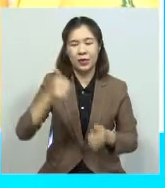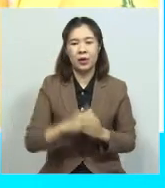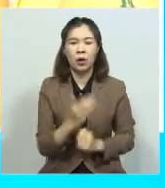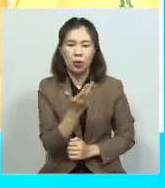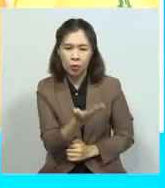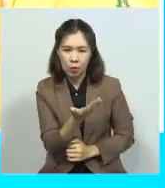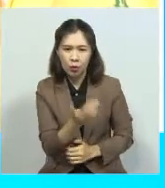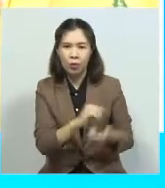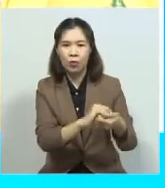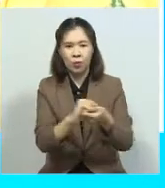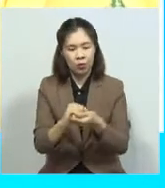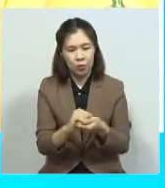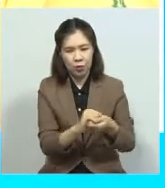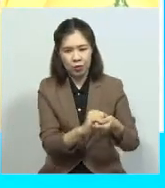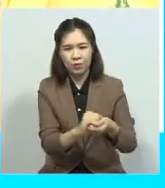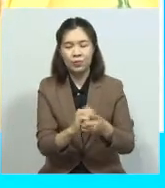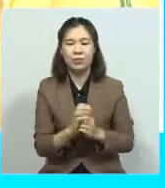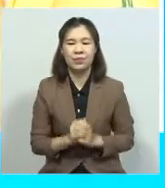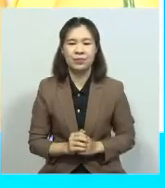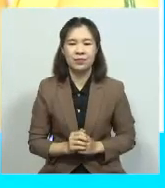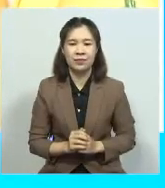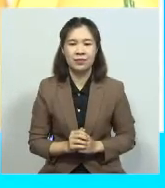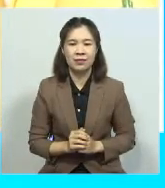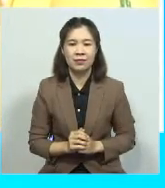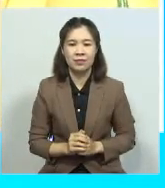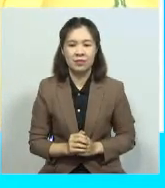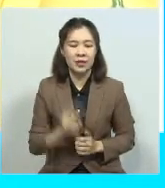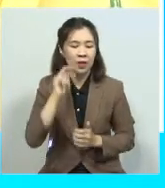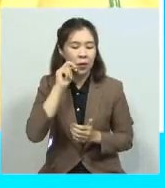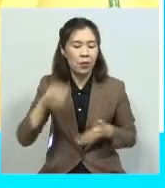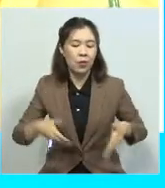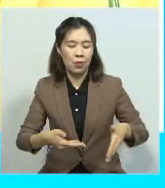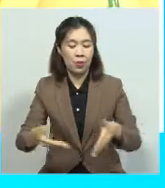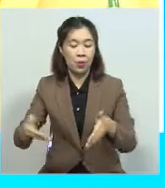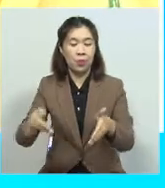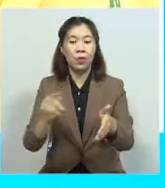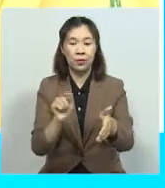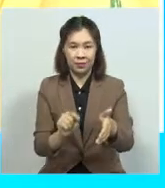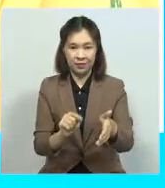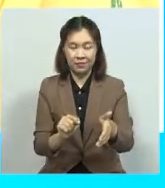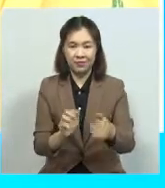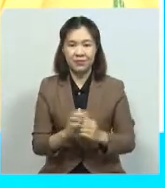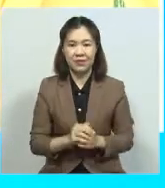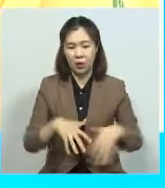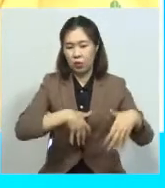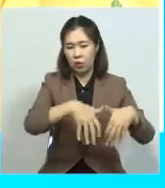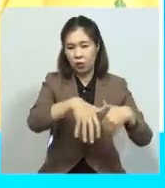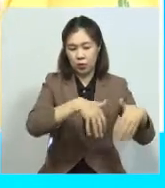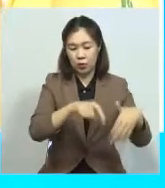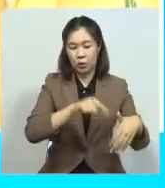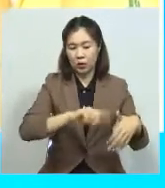ขอความร่วมมือจากชุมชนเทพธิดารามขณะนี้คลองตรงนั้นที่ผ่านชุมชนเทพธิดาร